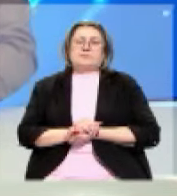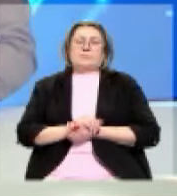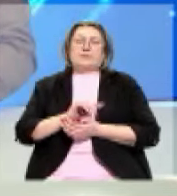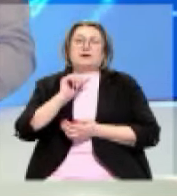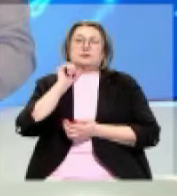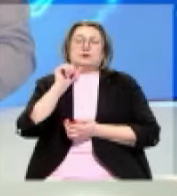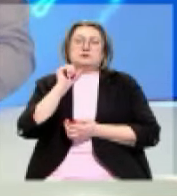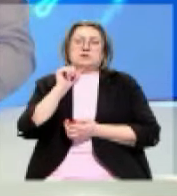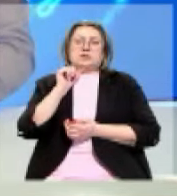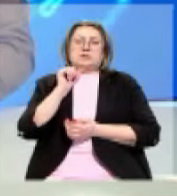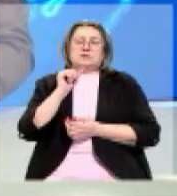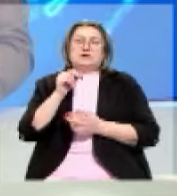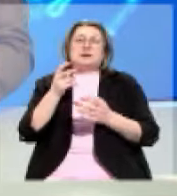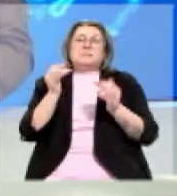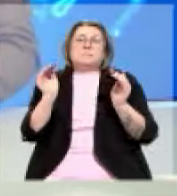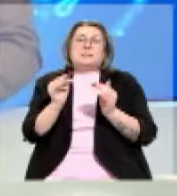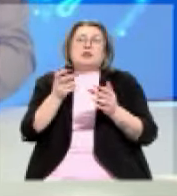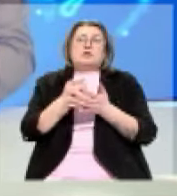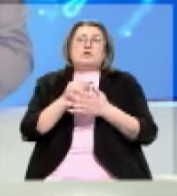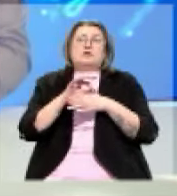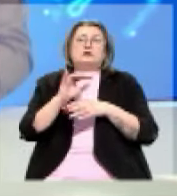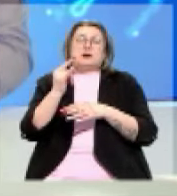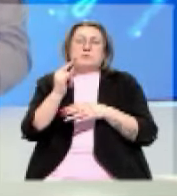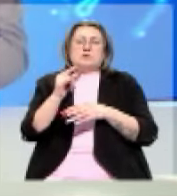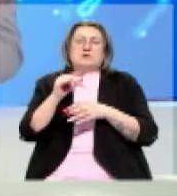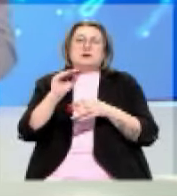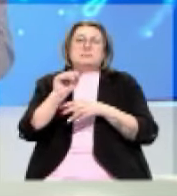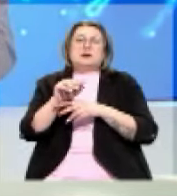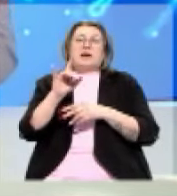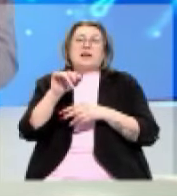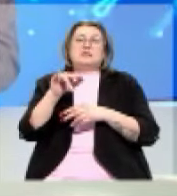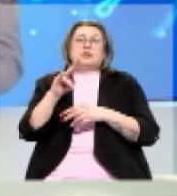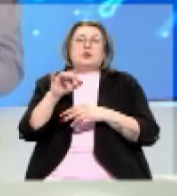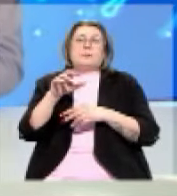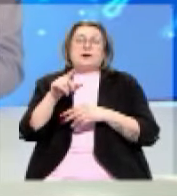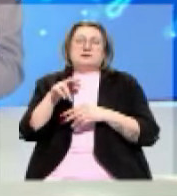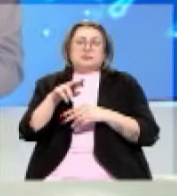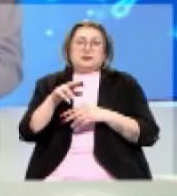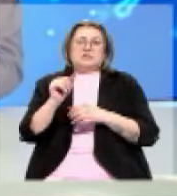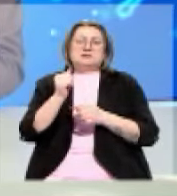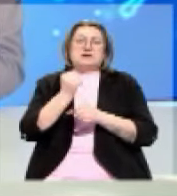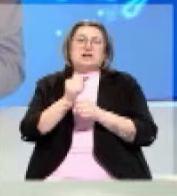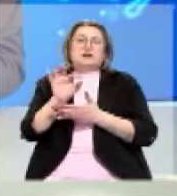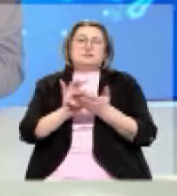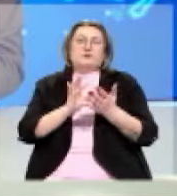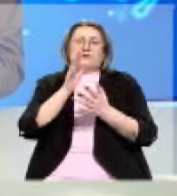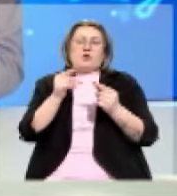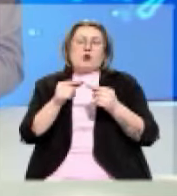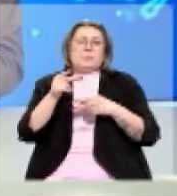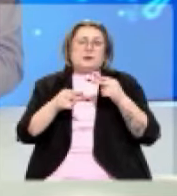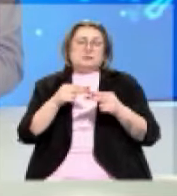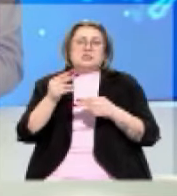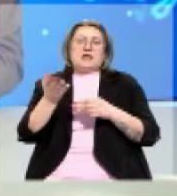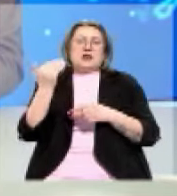шақалаққа резинопатия диагнозы қойылып, дер кезінде ота жасалды. Бұрын мұндай дертке шалдыққан балалар Алматы және Астана